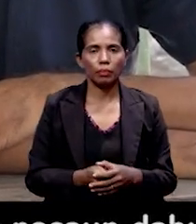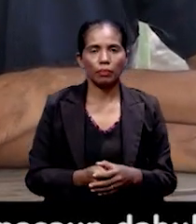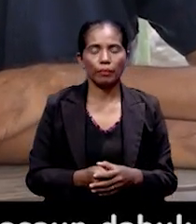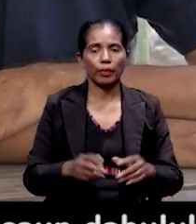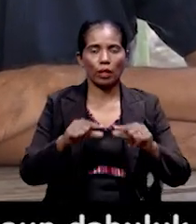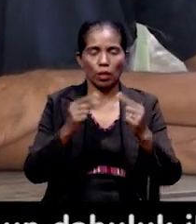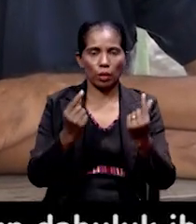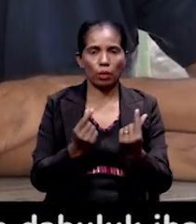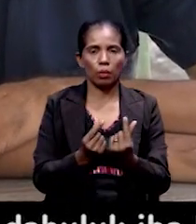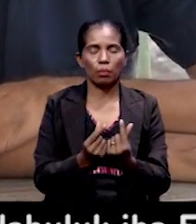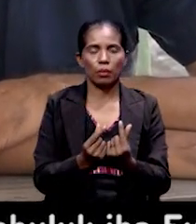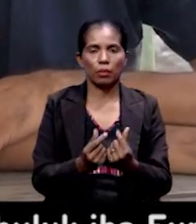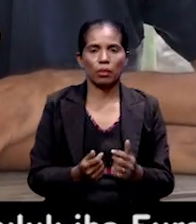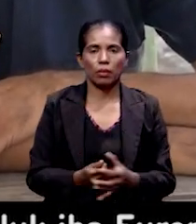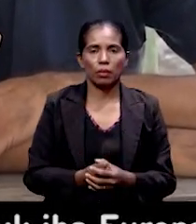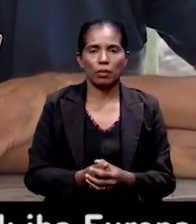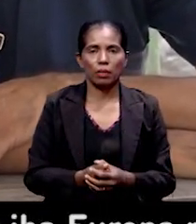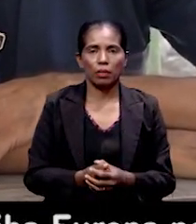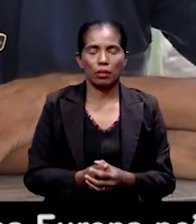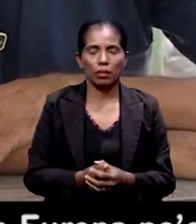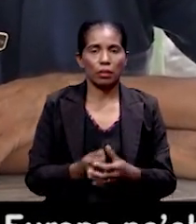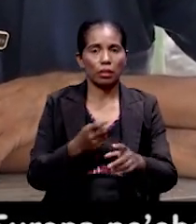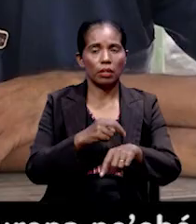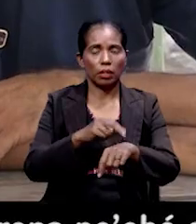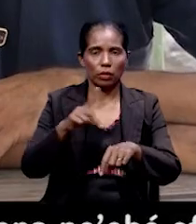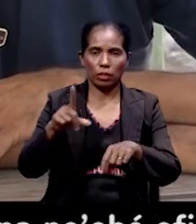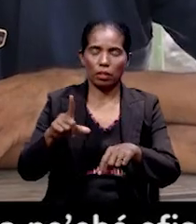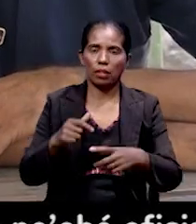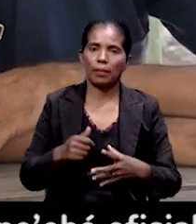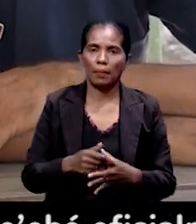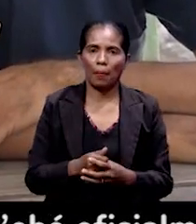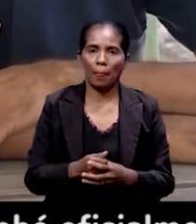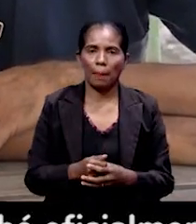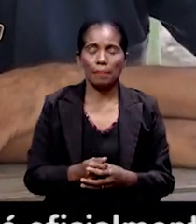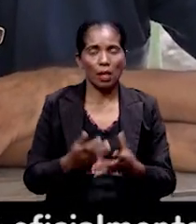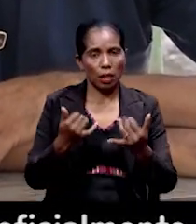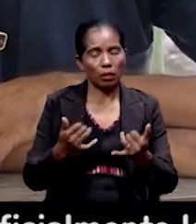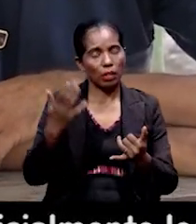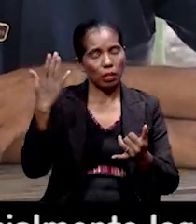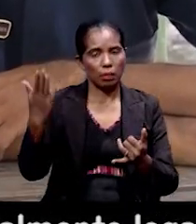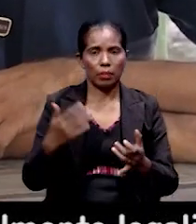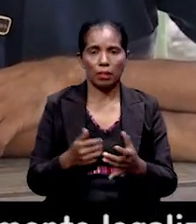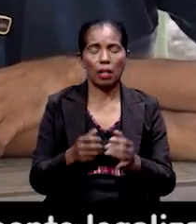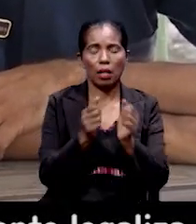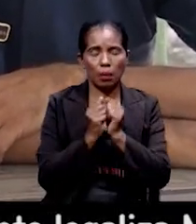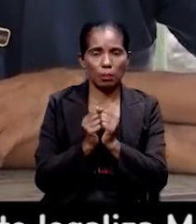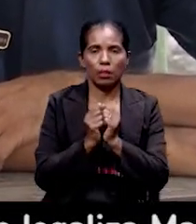Equipa de investigação nacional, ora já o que na Bahia, para Rudi, há muito que